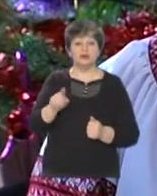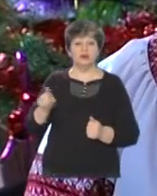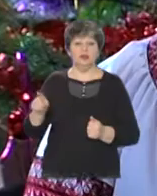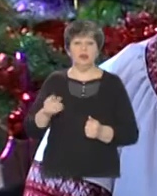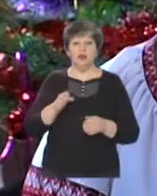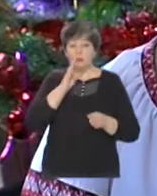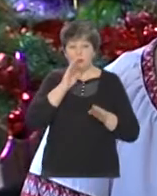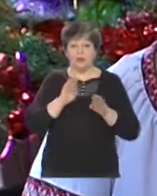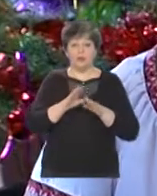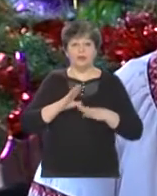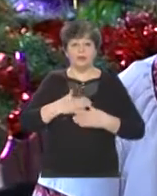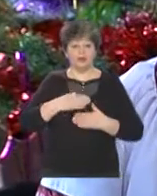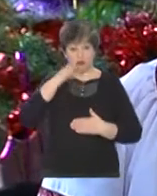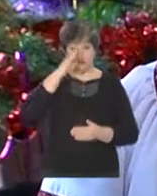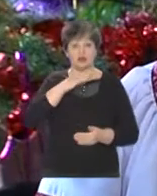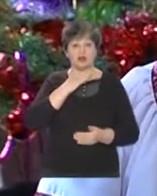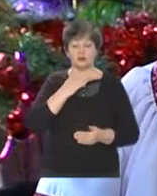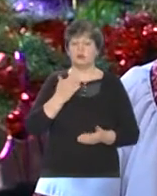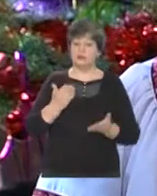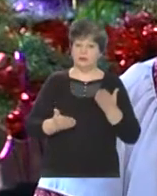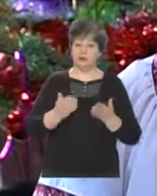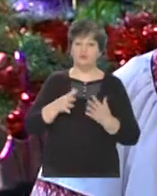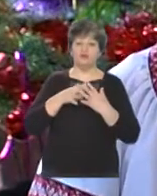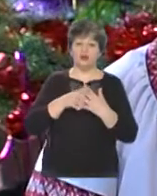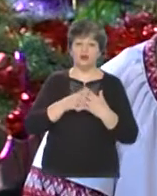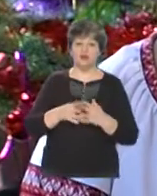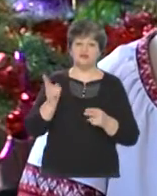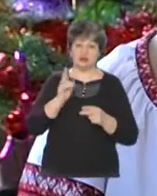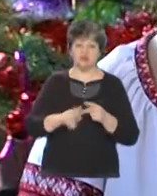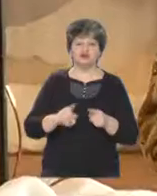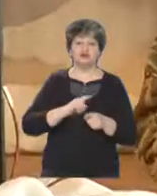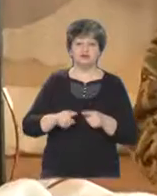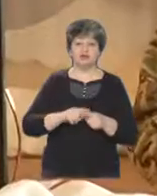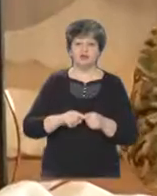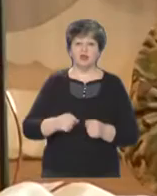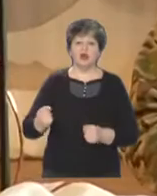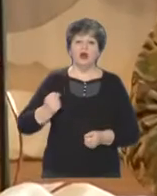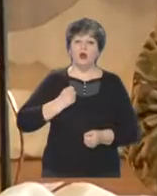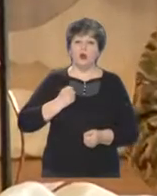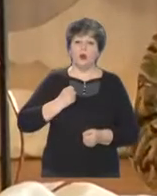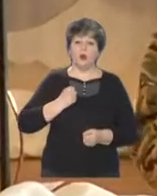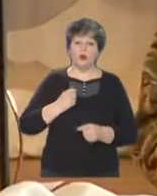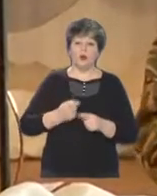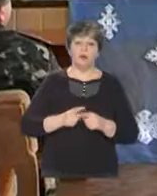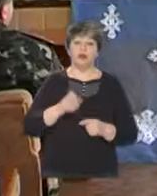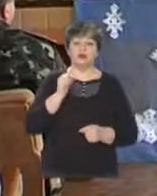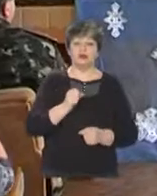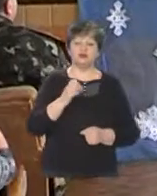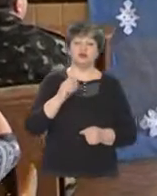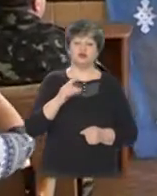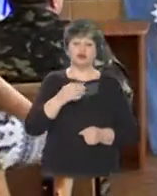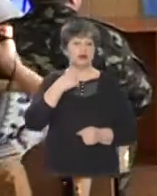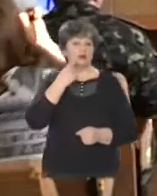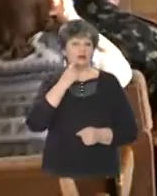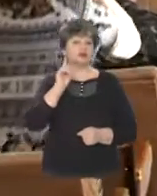такою, як мій тато, то, мабуть, ця війна б закінчилась дуже скоро. Командир підрозділу Збройних сил України Анатолій